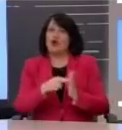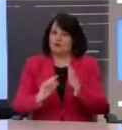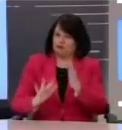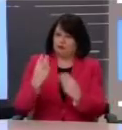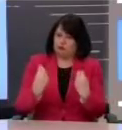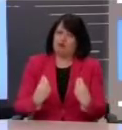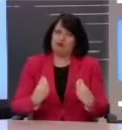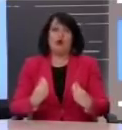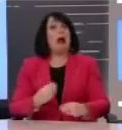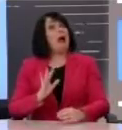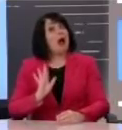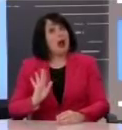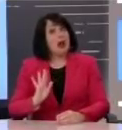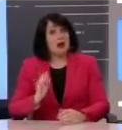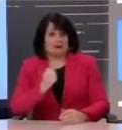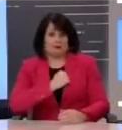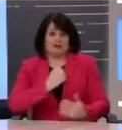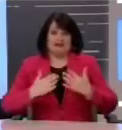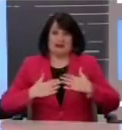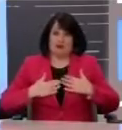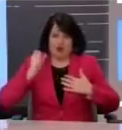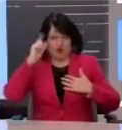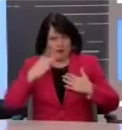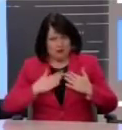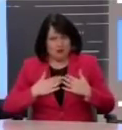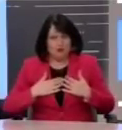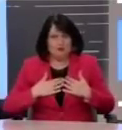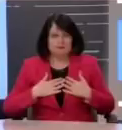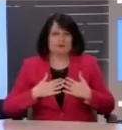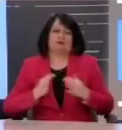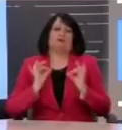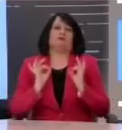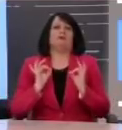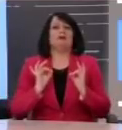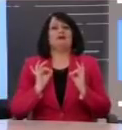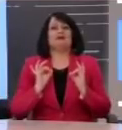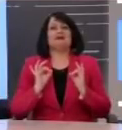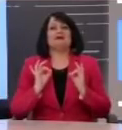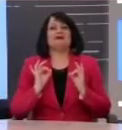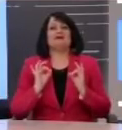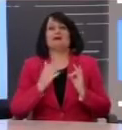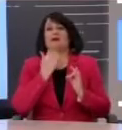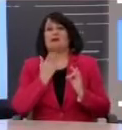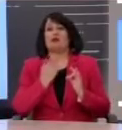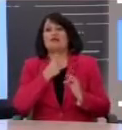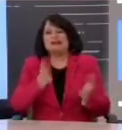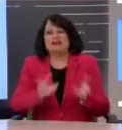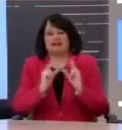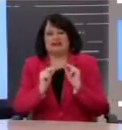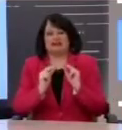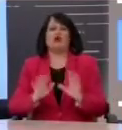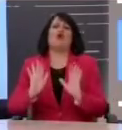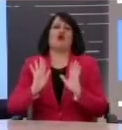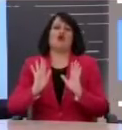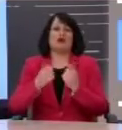αφορά όμως, κατά τη δική μου εκτίμηση, και βεβαίως αυτό δεν είναι κάτι το οποίο μπορεί να συνηθεί στο πόδι, αλλά θέλει ουσιαστική συζήτηση